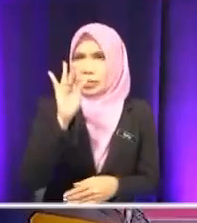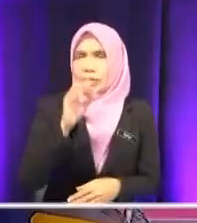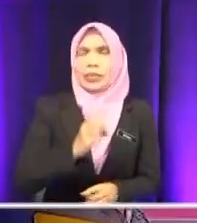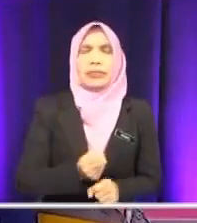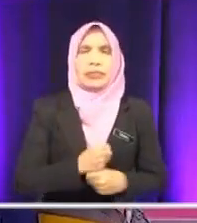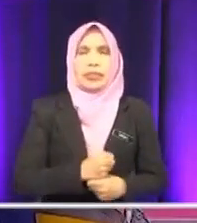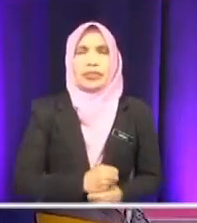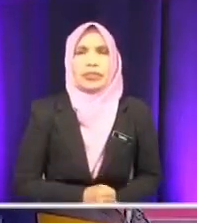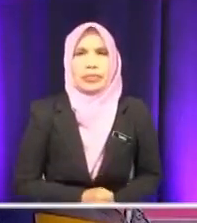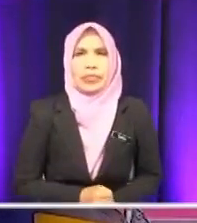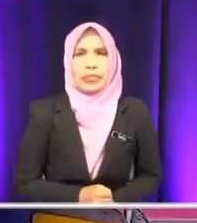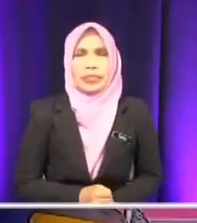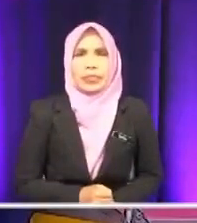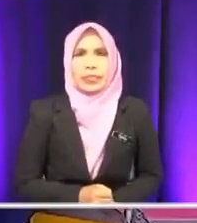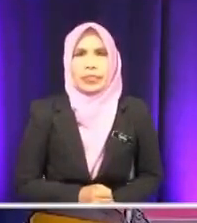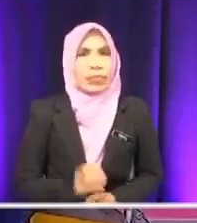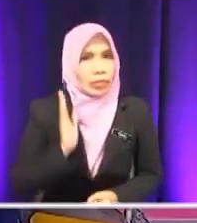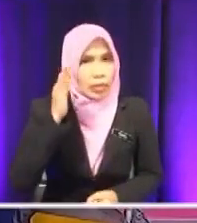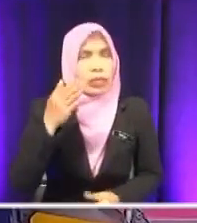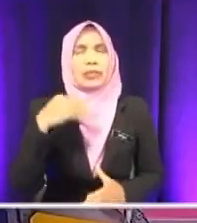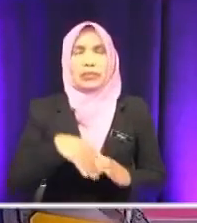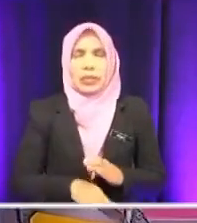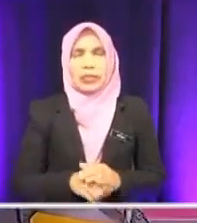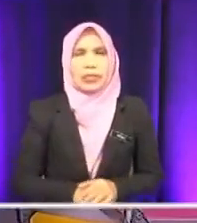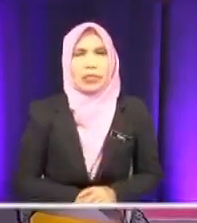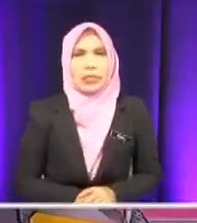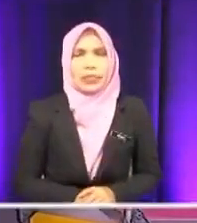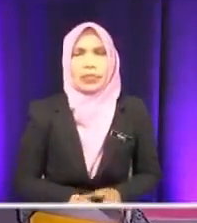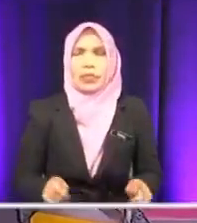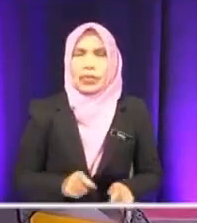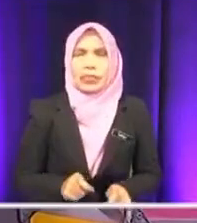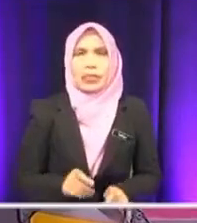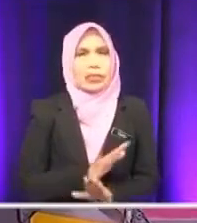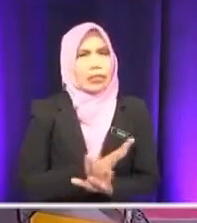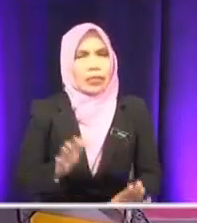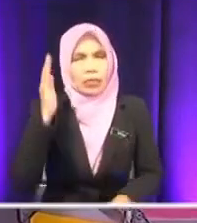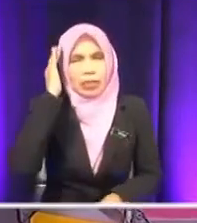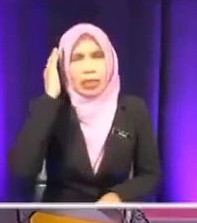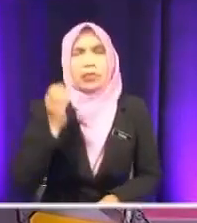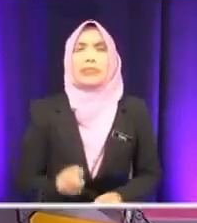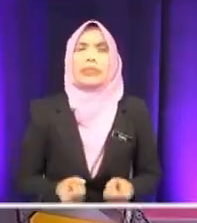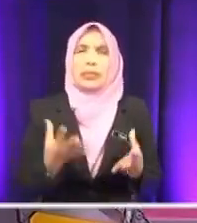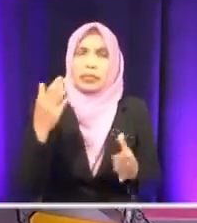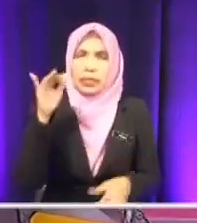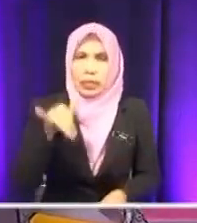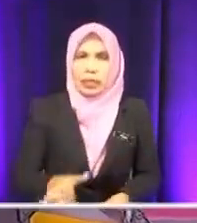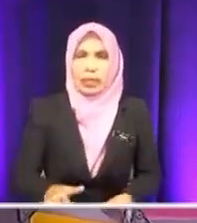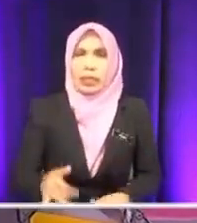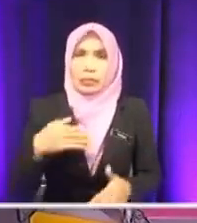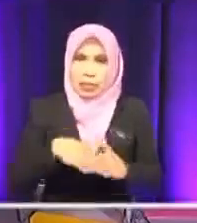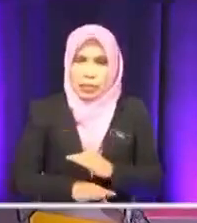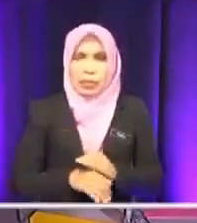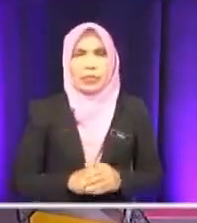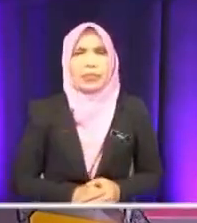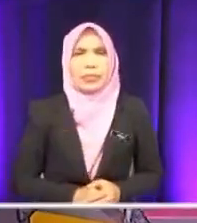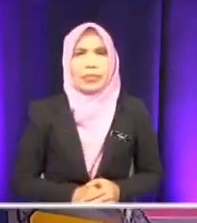memang akan masuklah tetapi kita tak tahu berapa kayak dia masuk Berapa jumlah soalnya akan masuk kita tak tahu